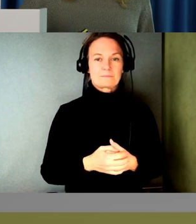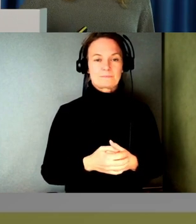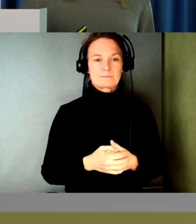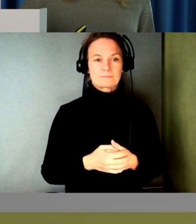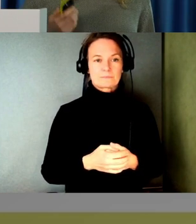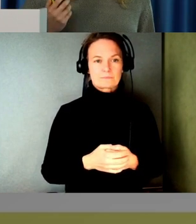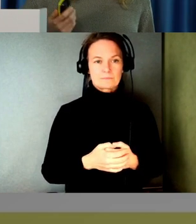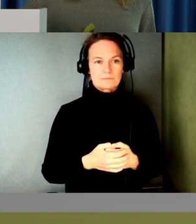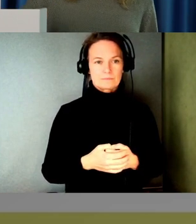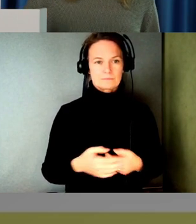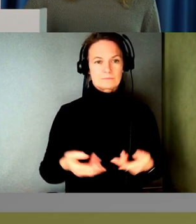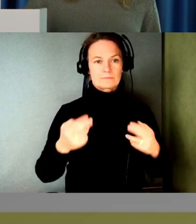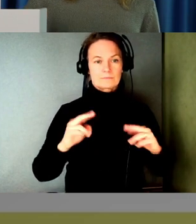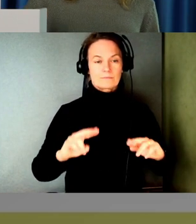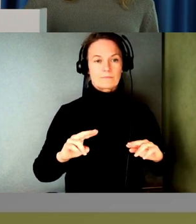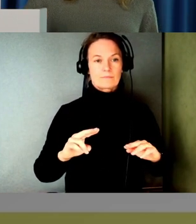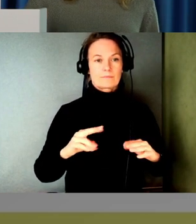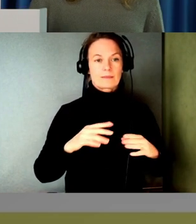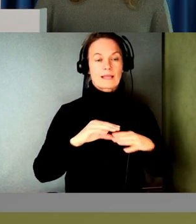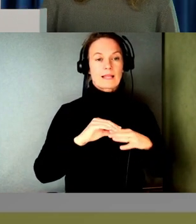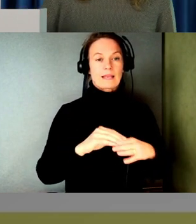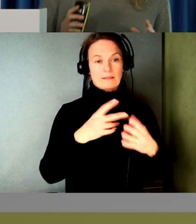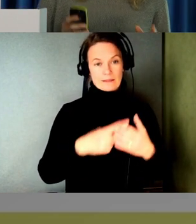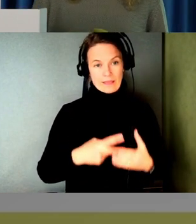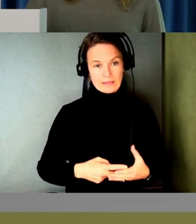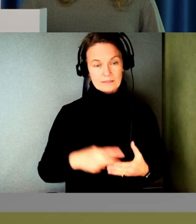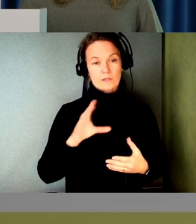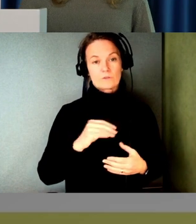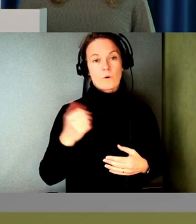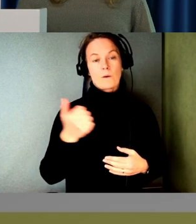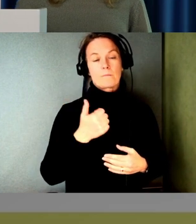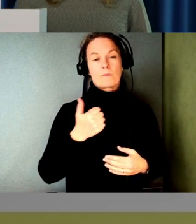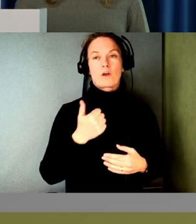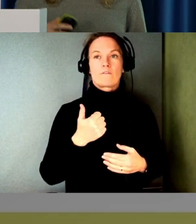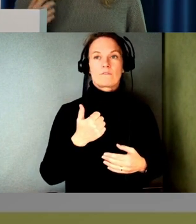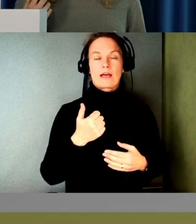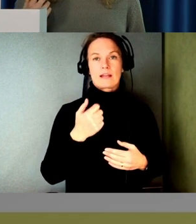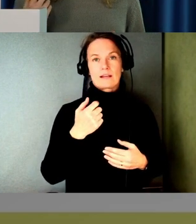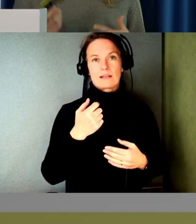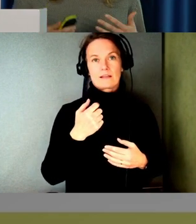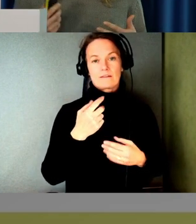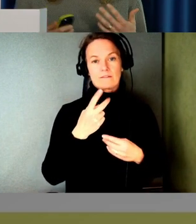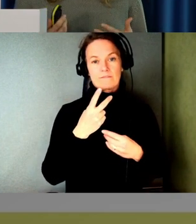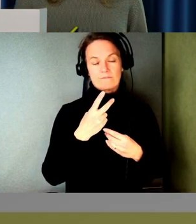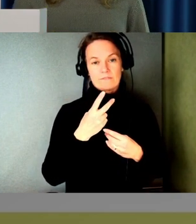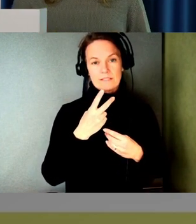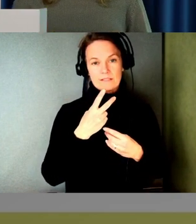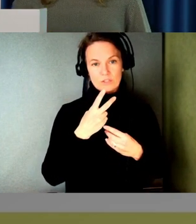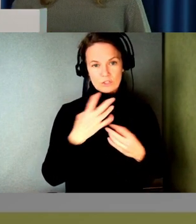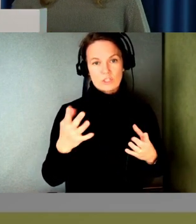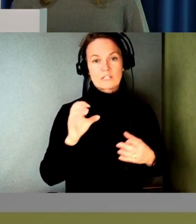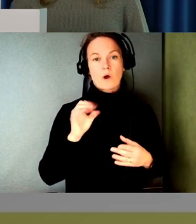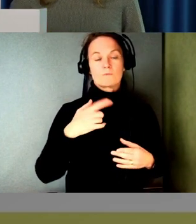eh i ledtext Eh kan det också behöva framgå om jag ska eh skriva i något